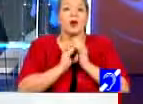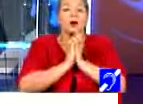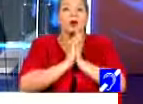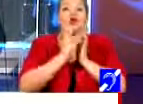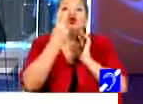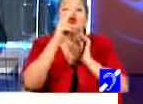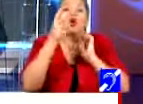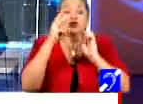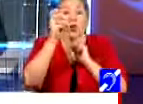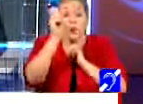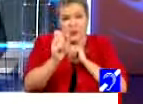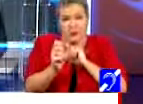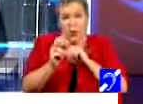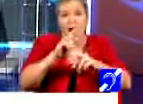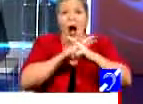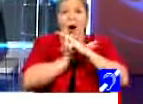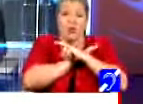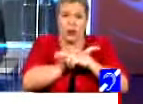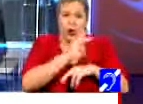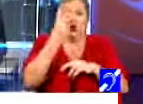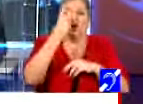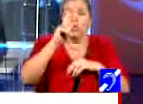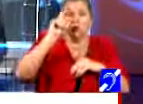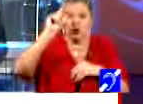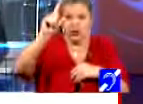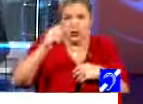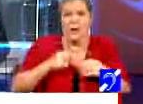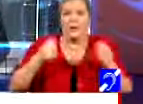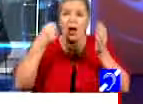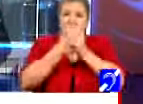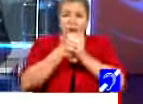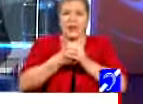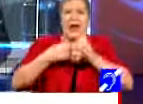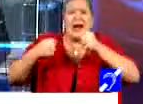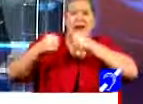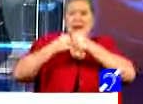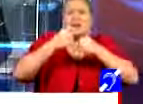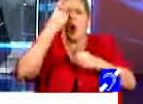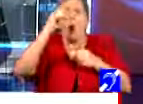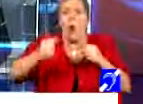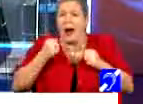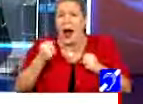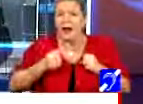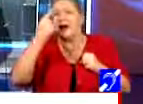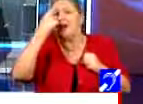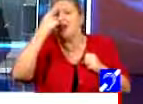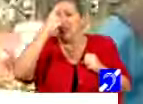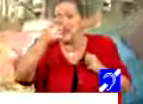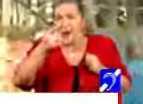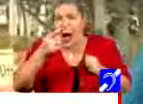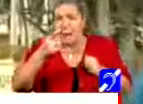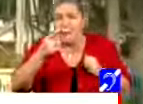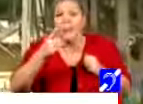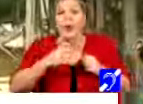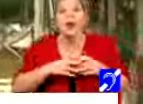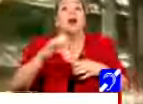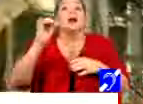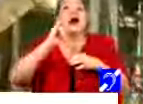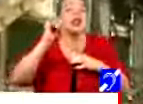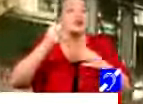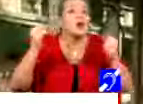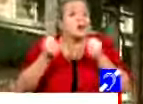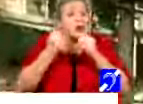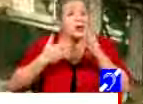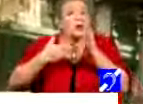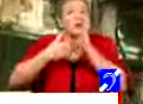Cel puțin 22 de oameni au murit, peste 27 au fost răniți în busculada dintr-o gară a orașului indian Mumbai, fostul Bombay. Călătorii